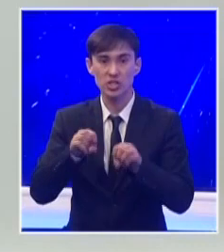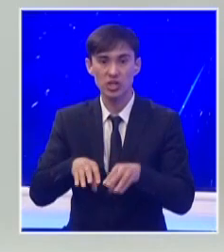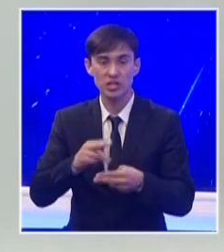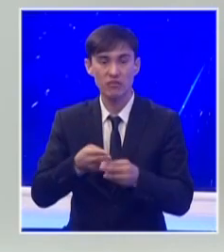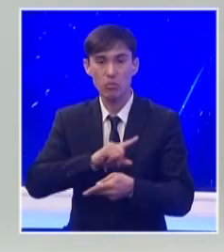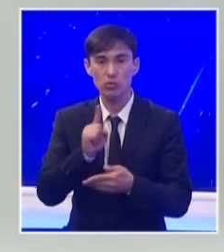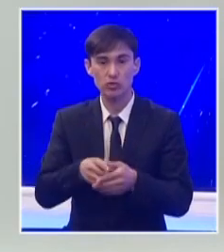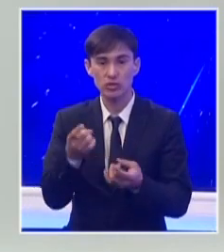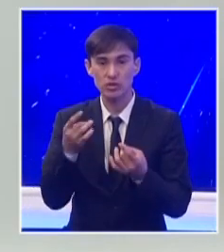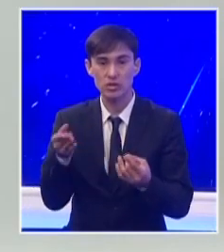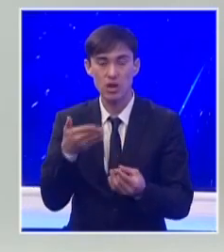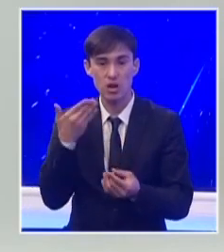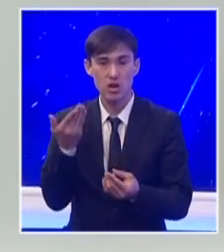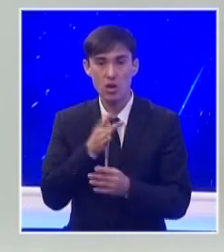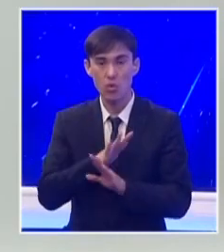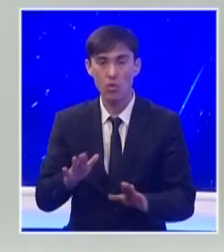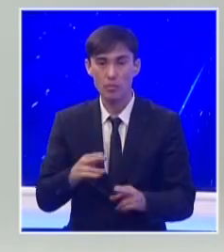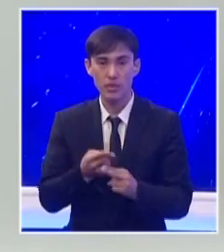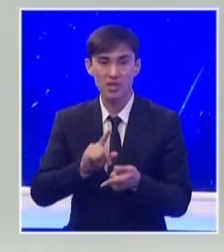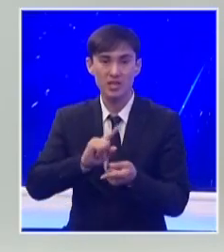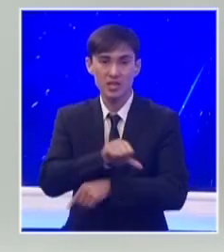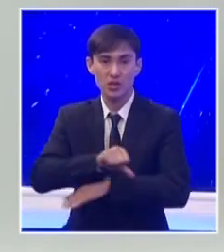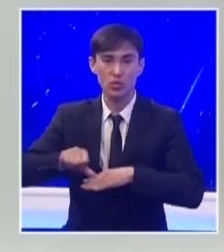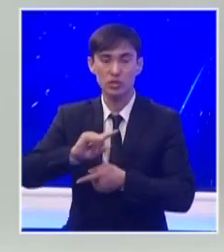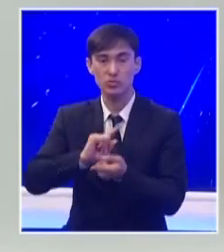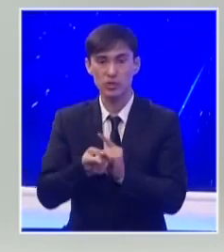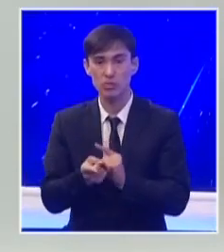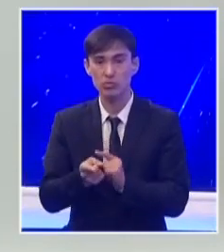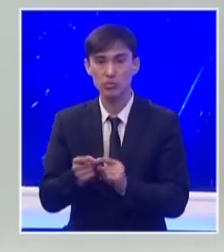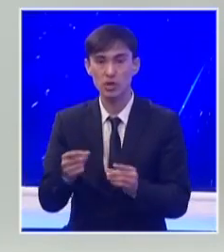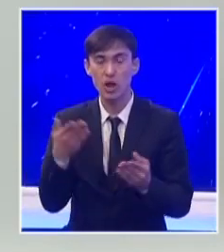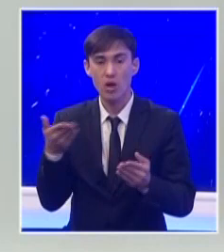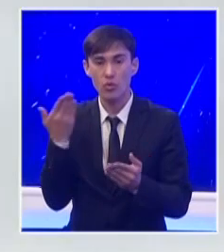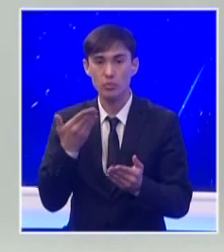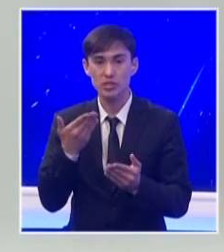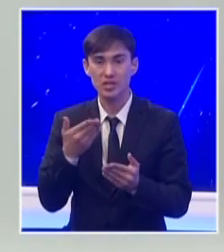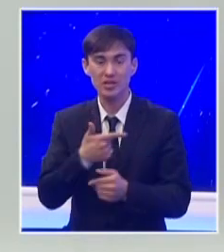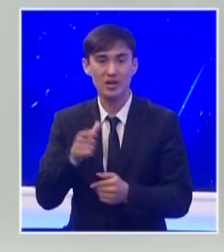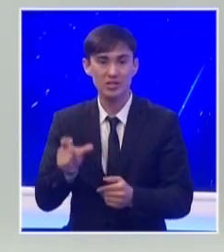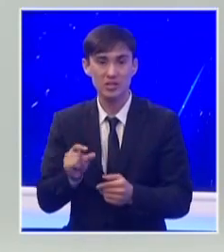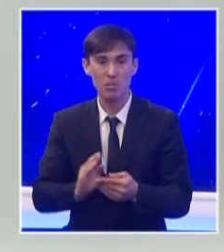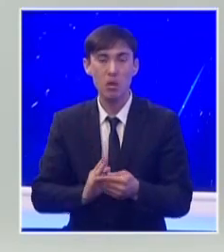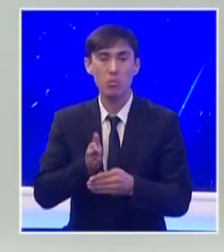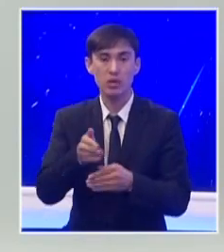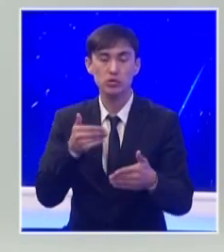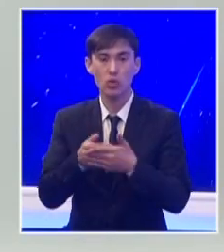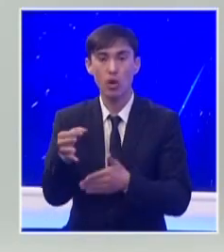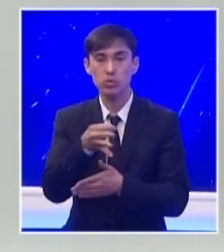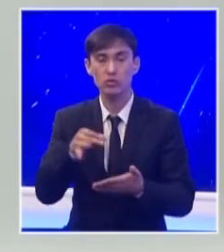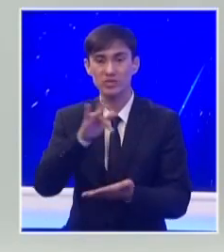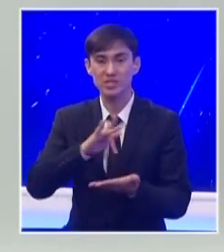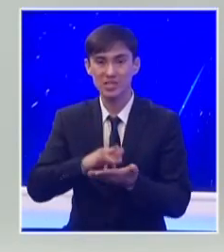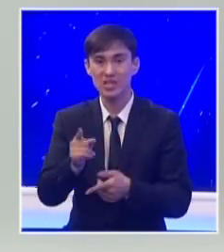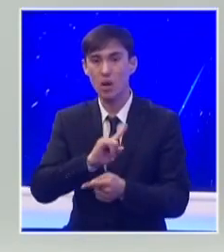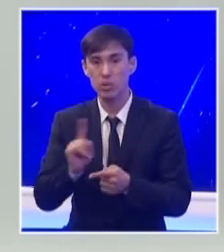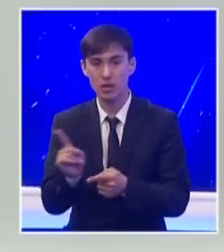непросто. Административно-территориальные изменения оптимизируют процесс госуправления, упростят гражданам проезд до областного центра и